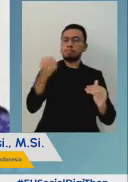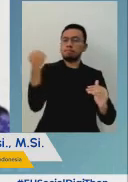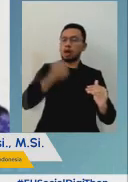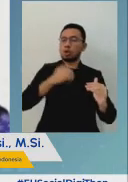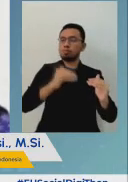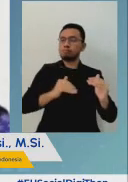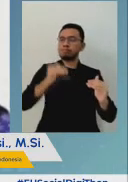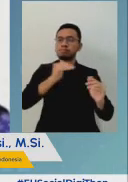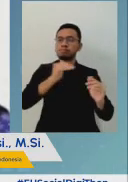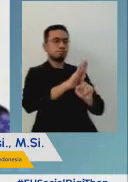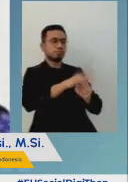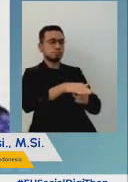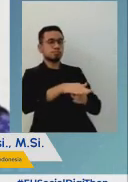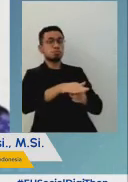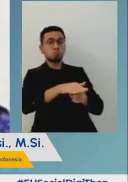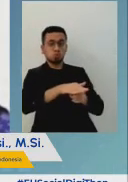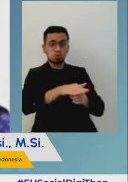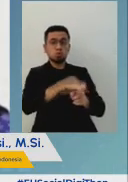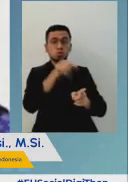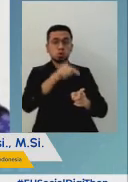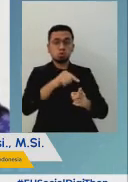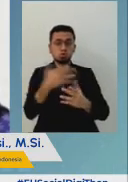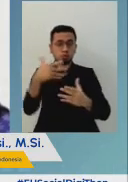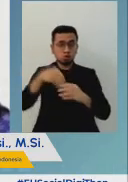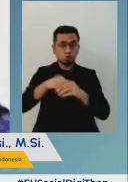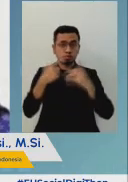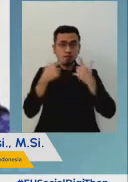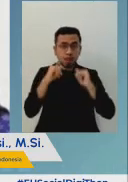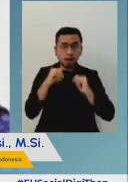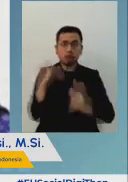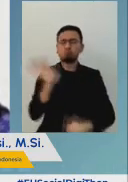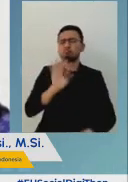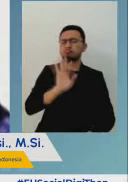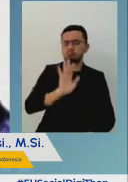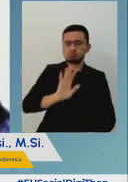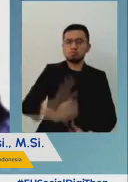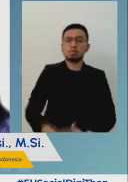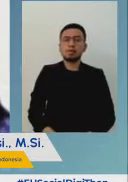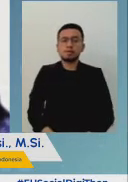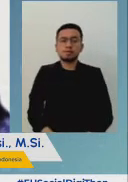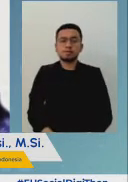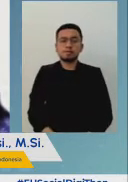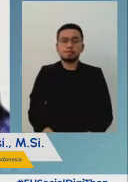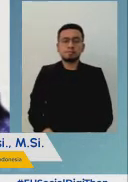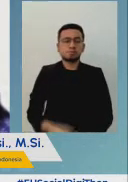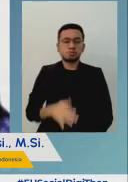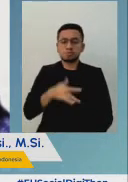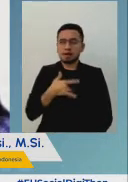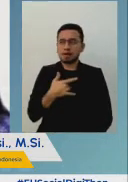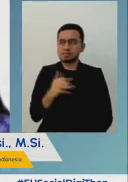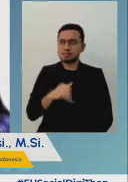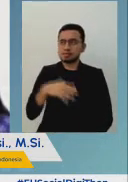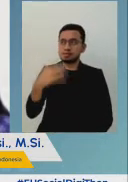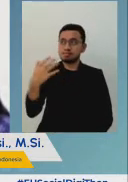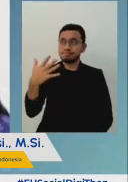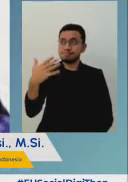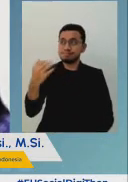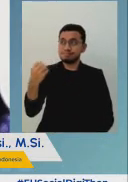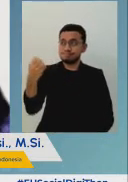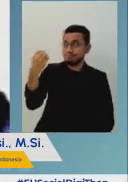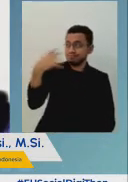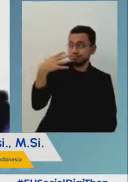apalagi ketika kemudian ini ditangkap sebagai aduh kok nggak enak ya kata-katanya gitu.